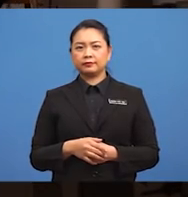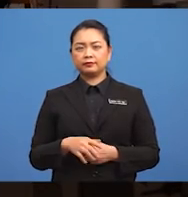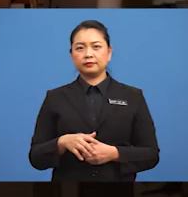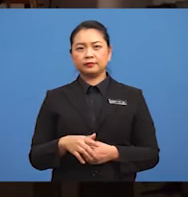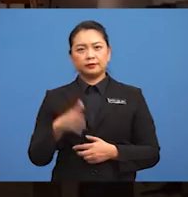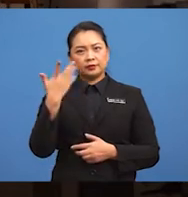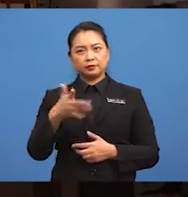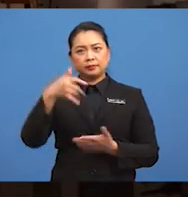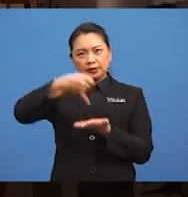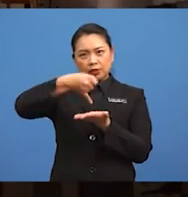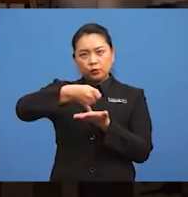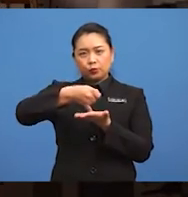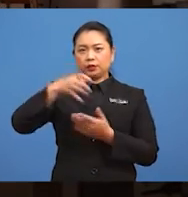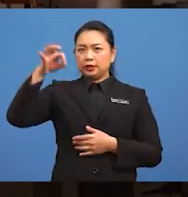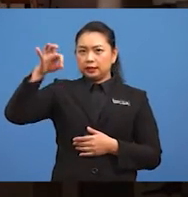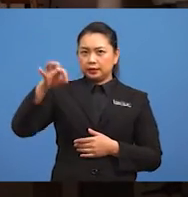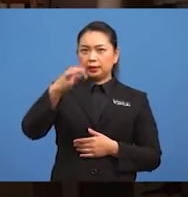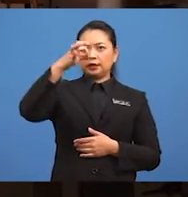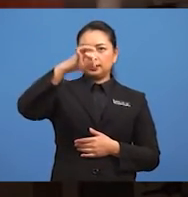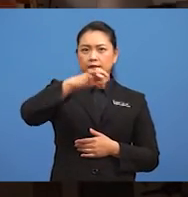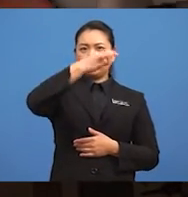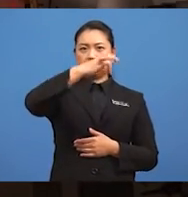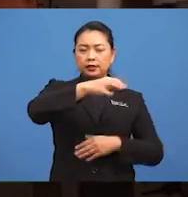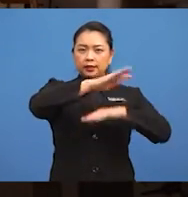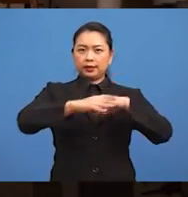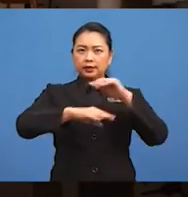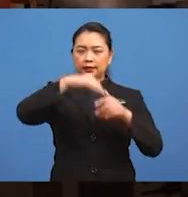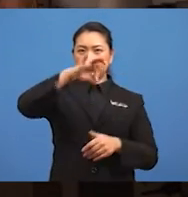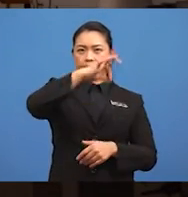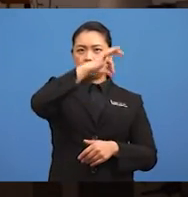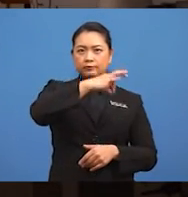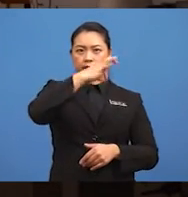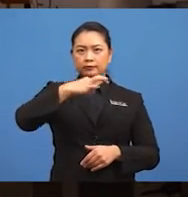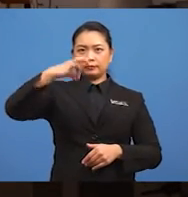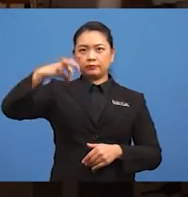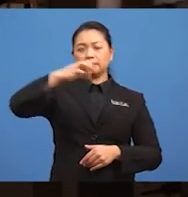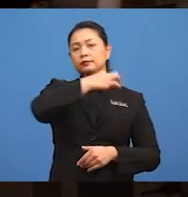Setelah penitikan jeludur di sepanjang keliling garis leher.